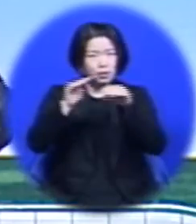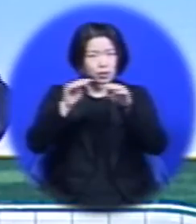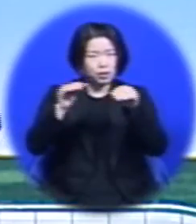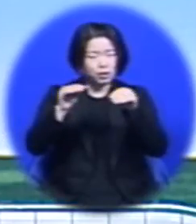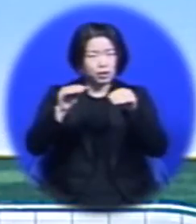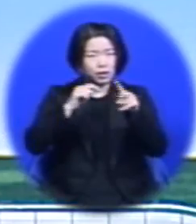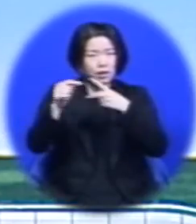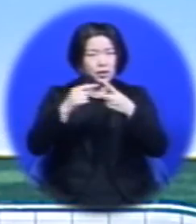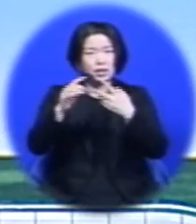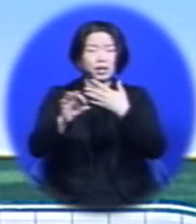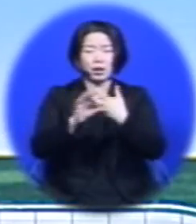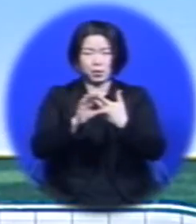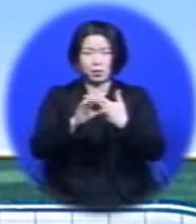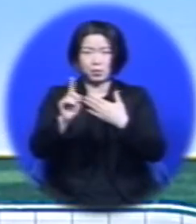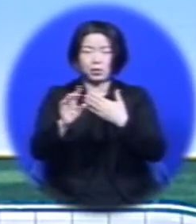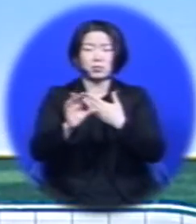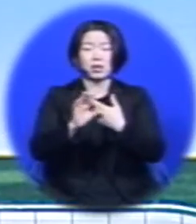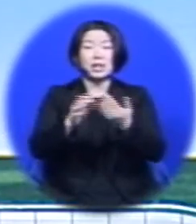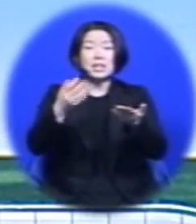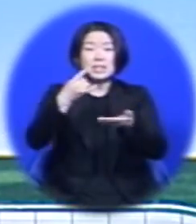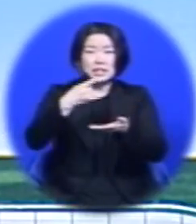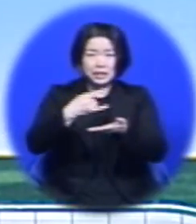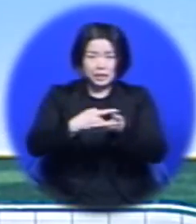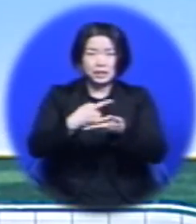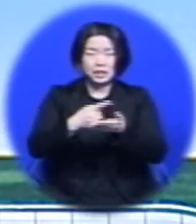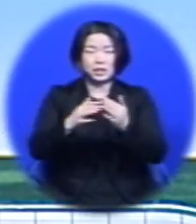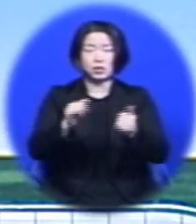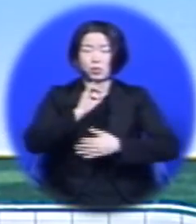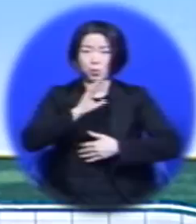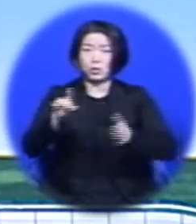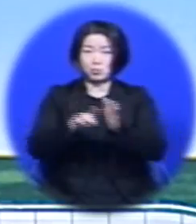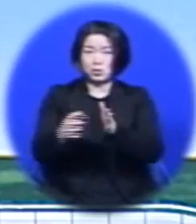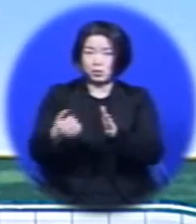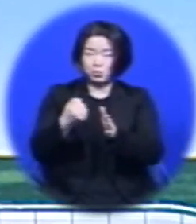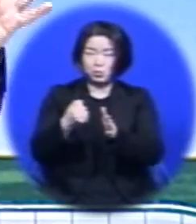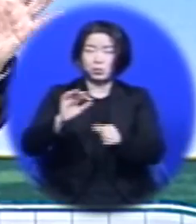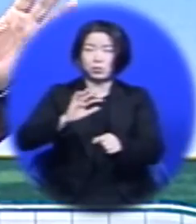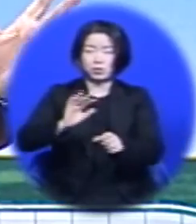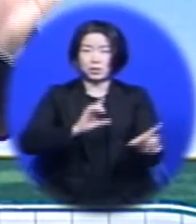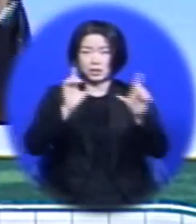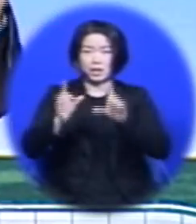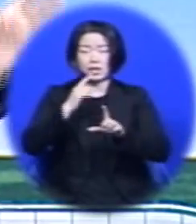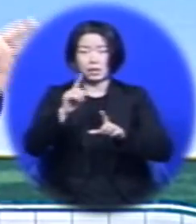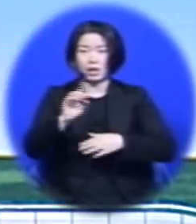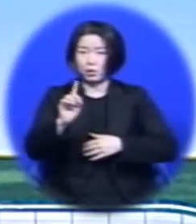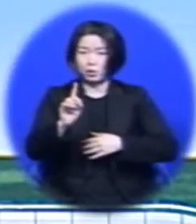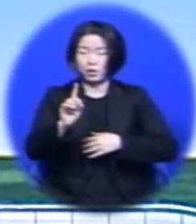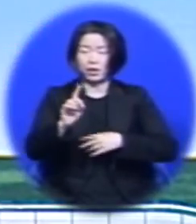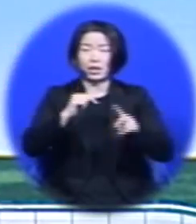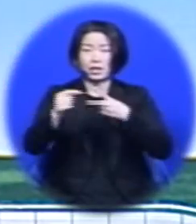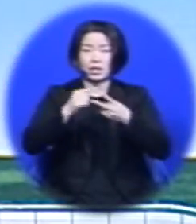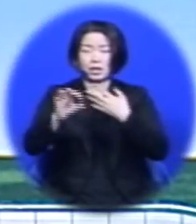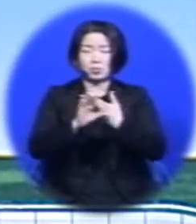굉장히 많습니다 의인은 오직 믿음으로 살리라 이걸 어떻게 잃는 야 면 의인은 오직